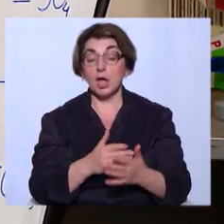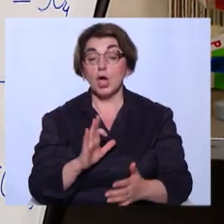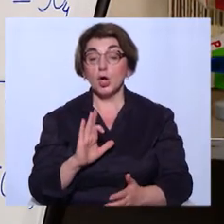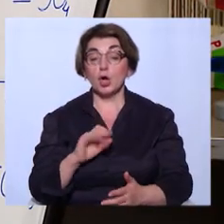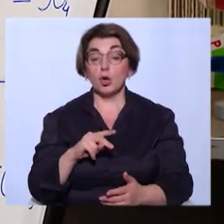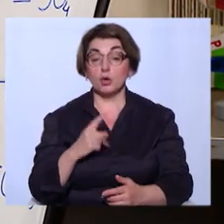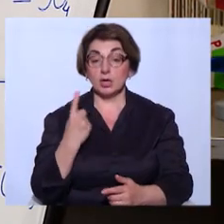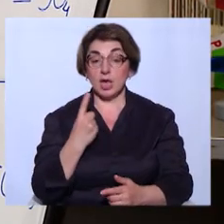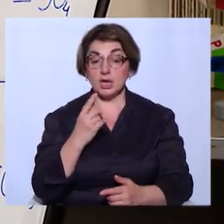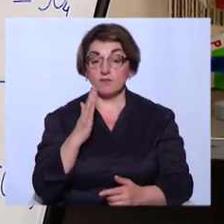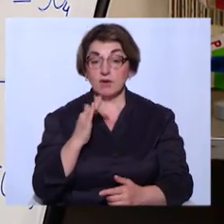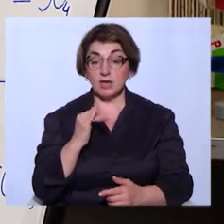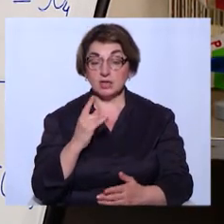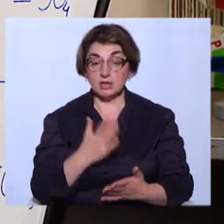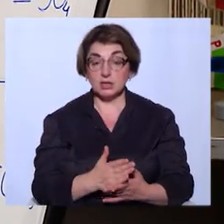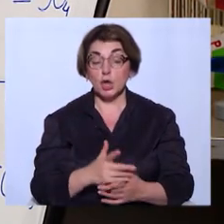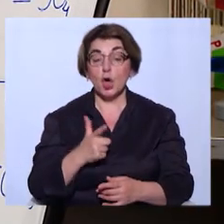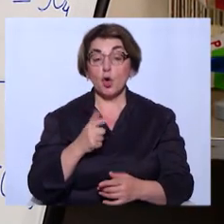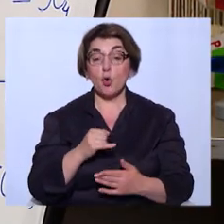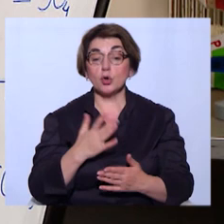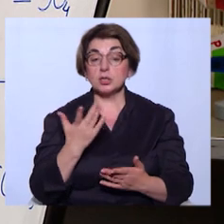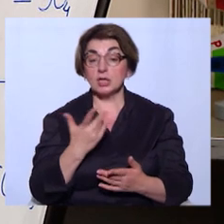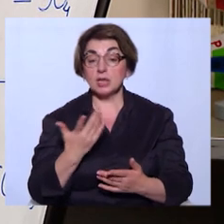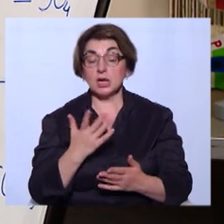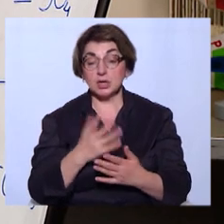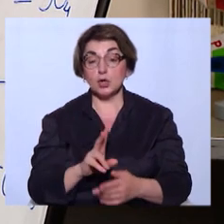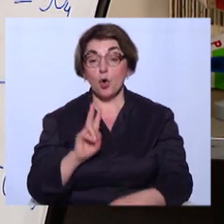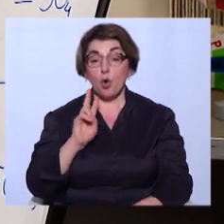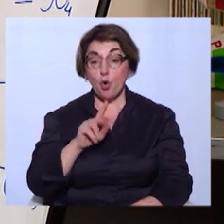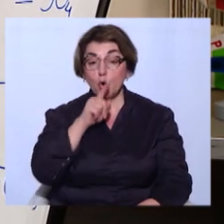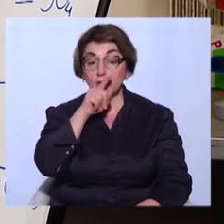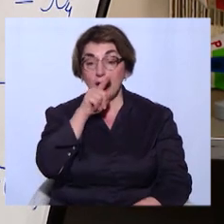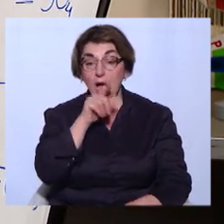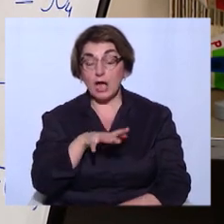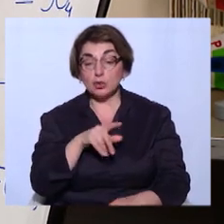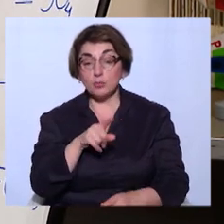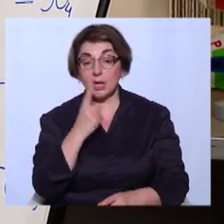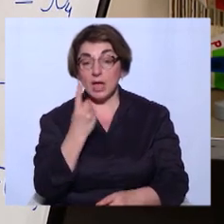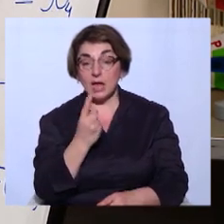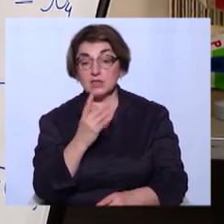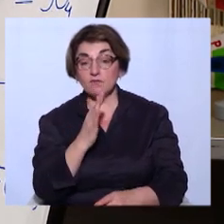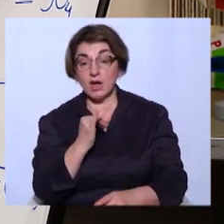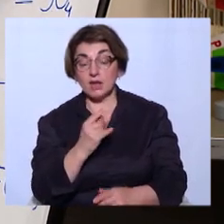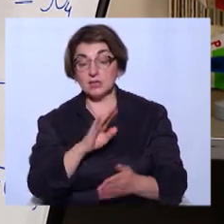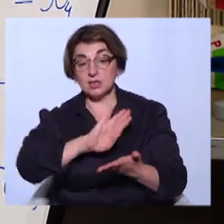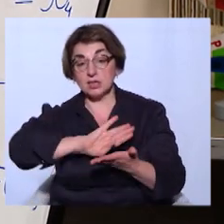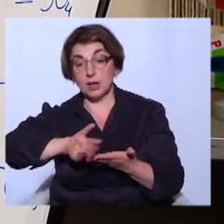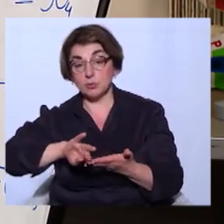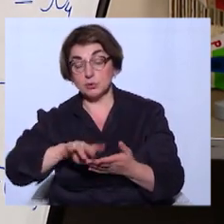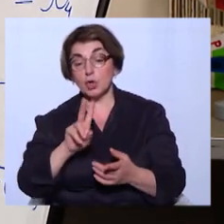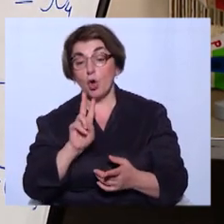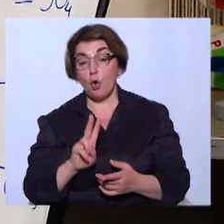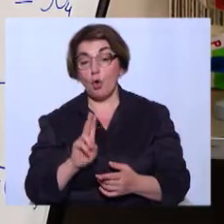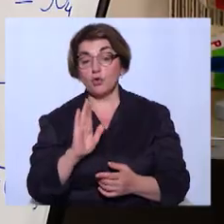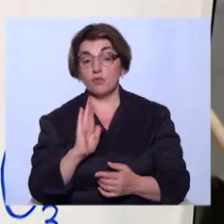ქლორი ერთვალენტიანია, გოგირდი, რადგან ორი ატომი ერთვალენტიანი ნატრიუმი ჩამოცილდა